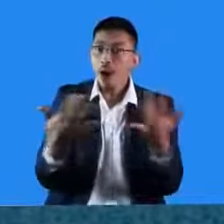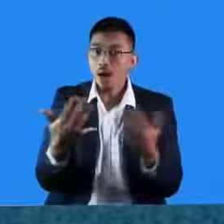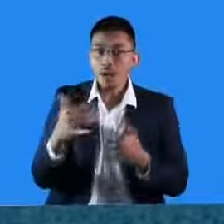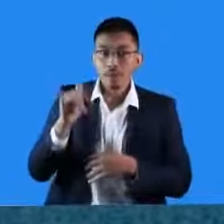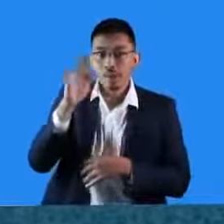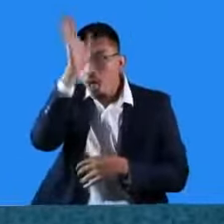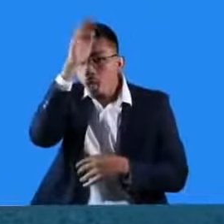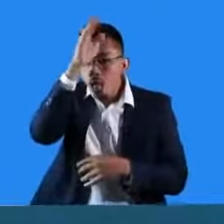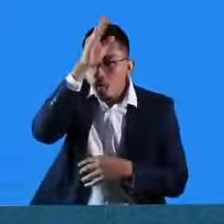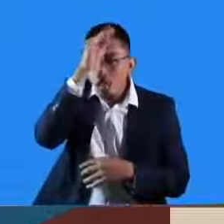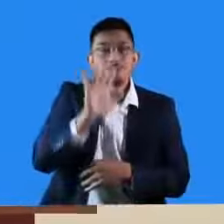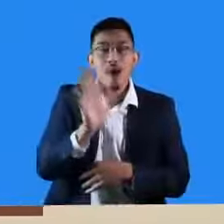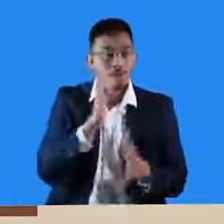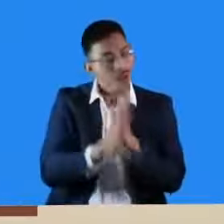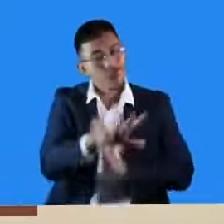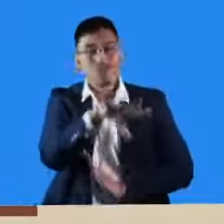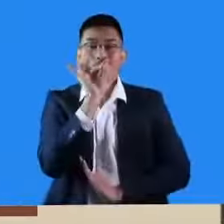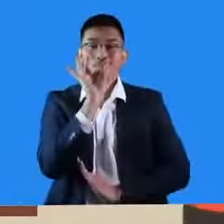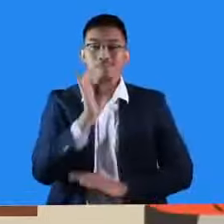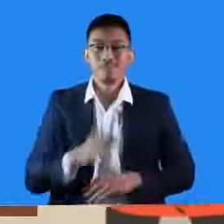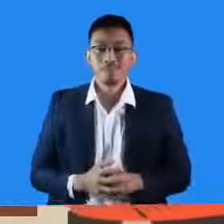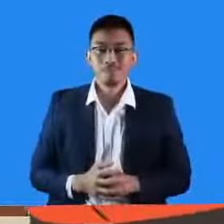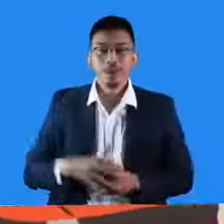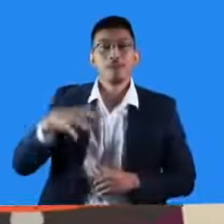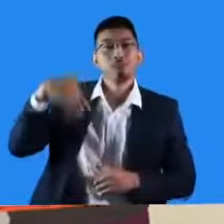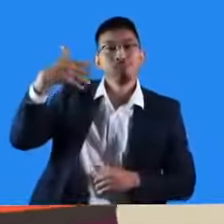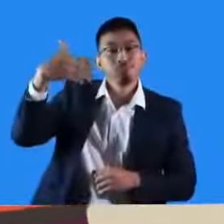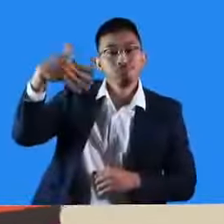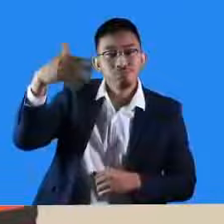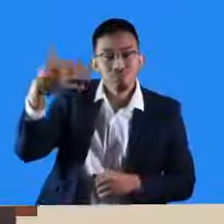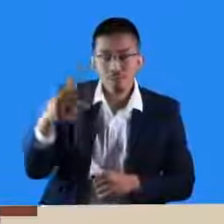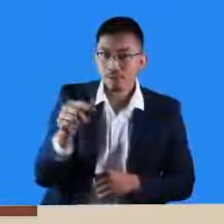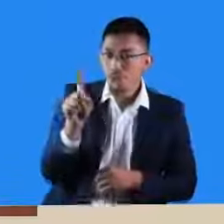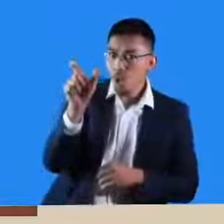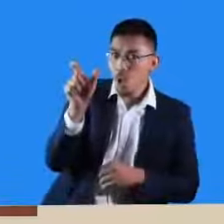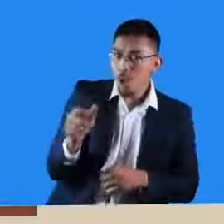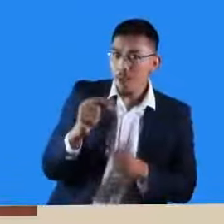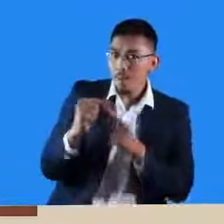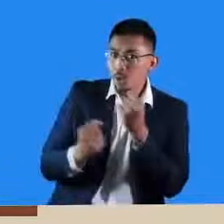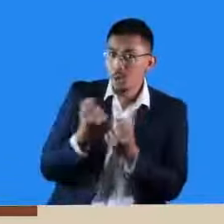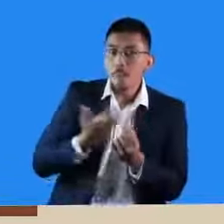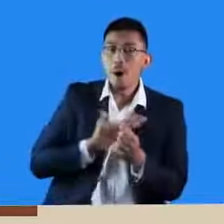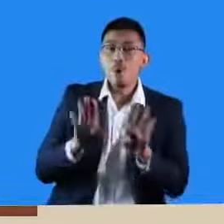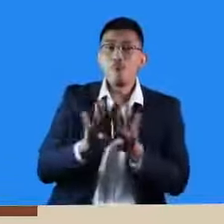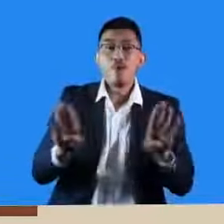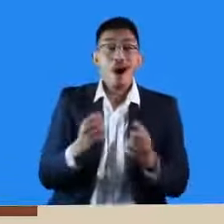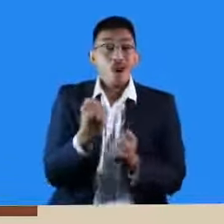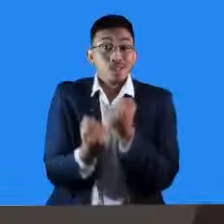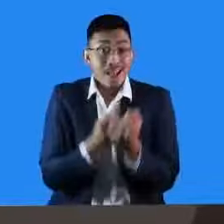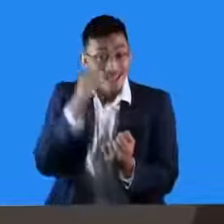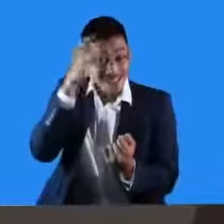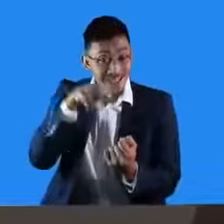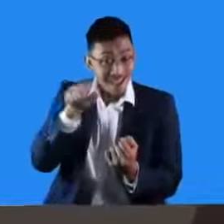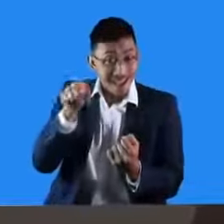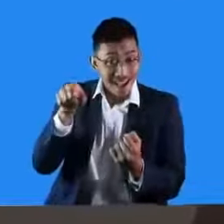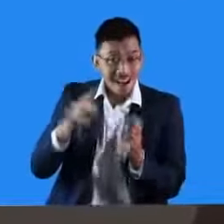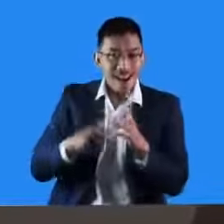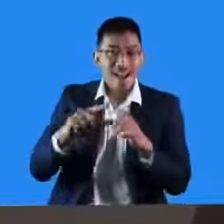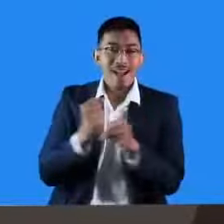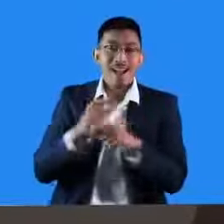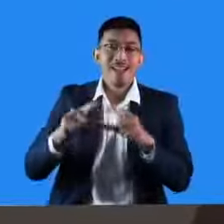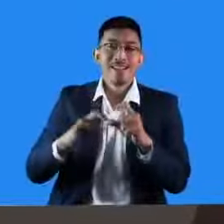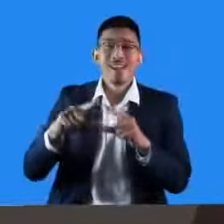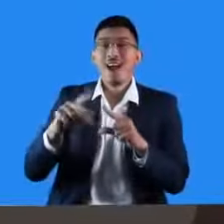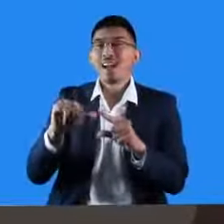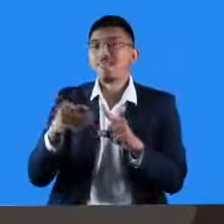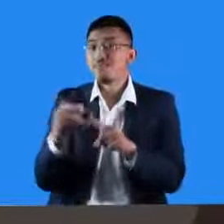memilihnya. Suatu hari, seorang pengusaha ingin mengembangkan usaha di desa Nagasaribu. Agar mulus